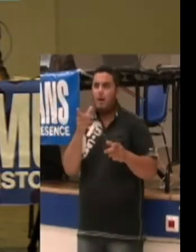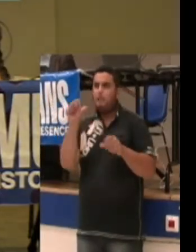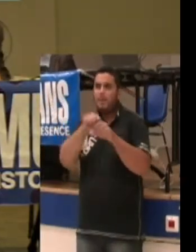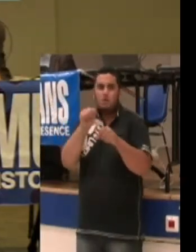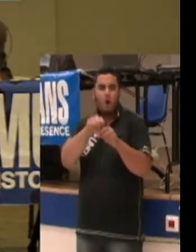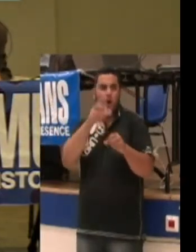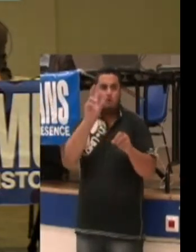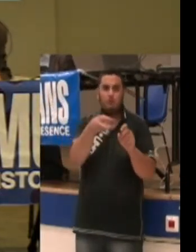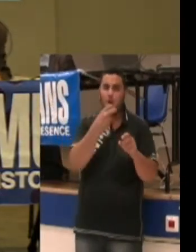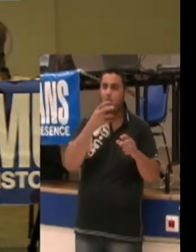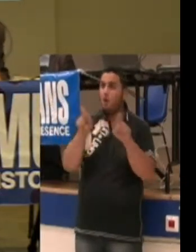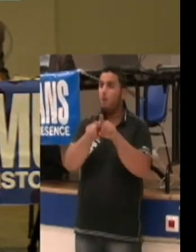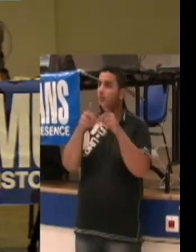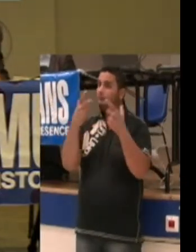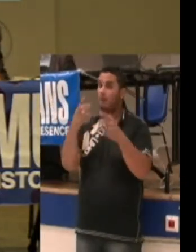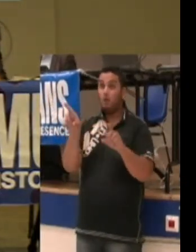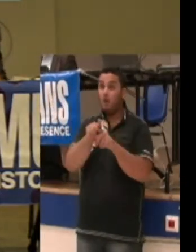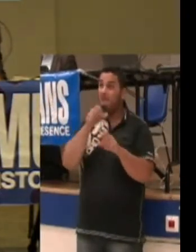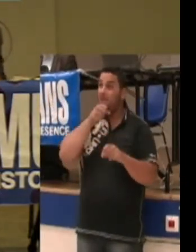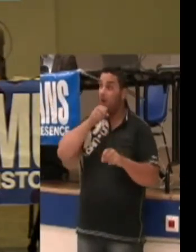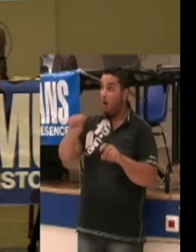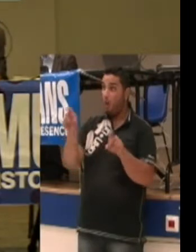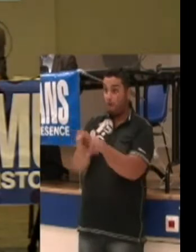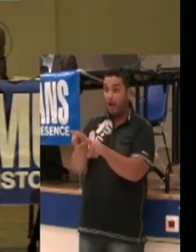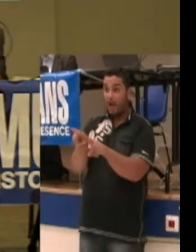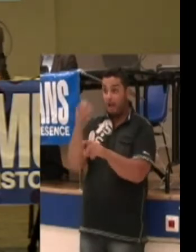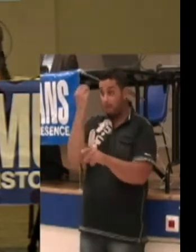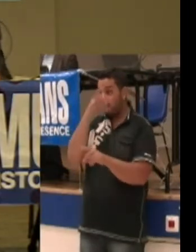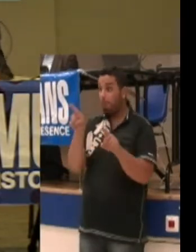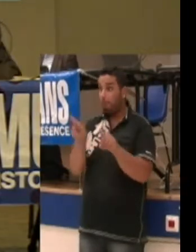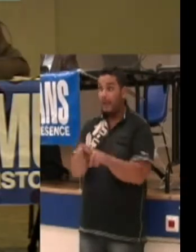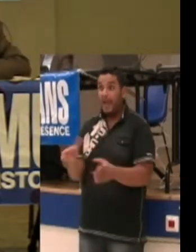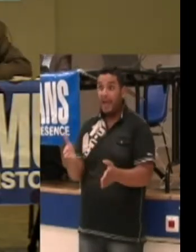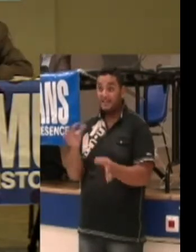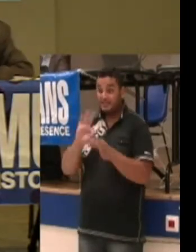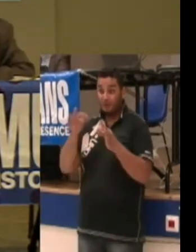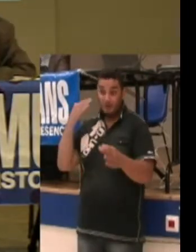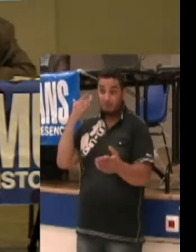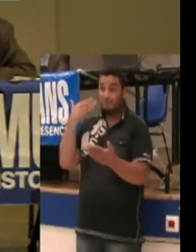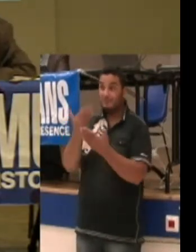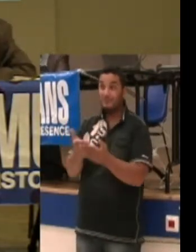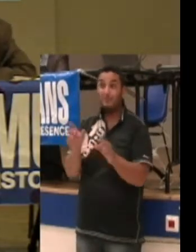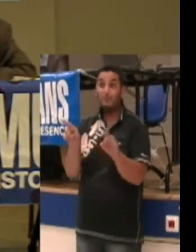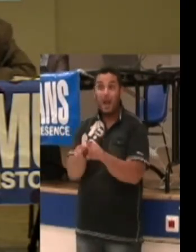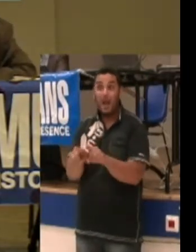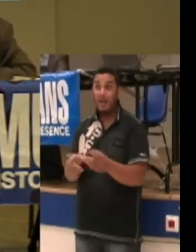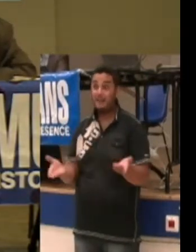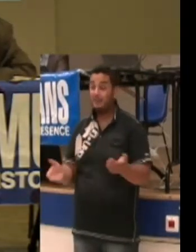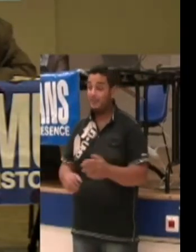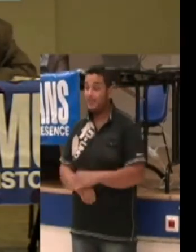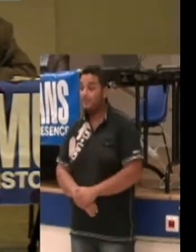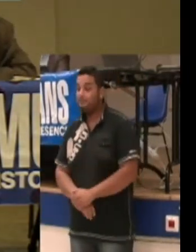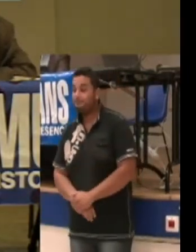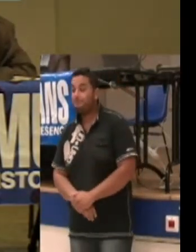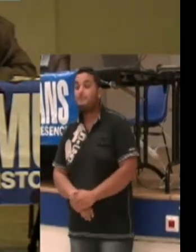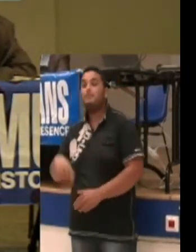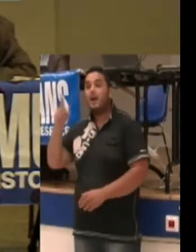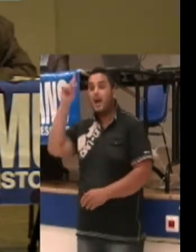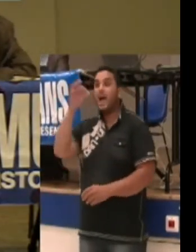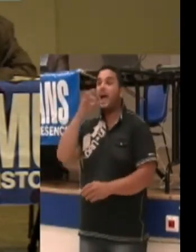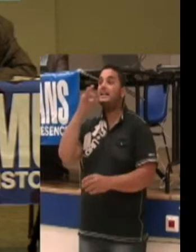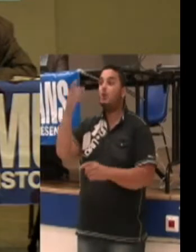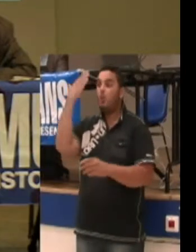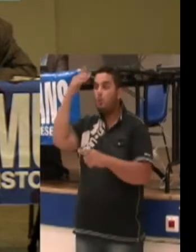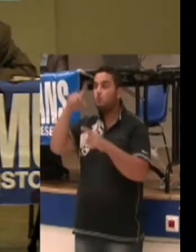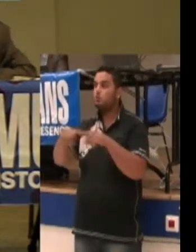veulent. Inna fir'auna ala fil ardi. Vous voyez? Mais Allah subhanahu wa ta'ala, il nous dit autre chose. Quand il nous raconte l'histoire